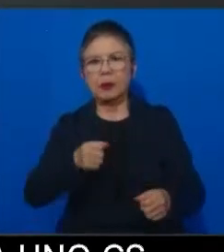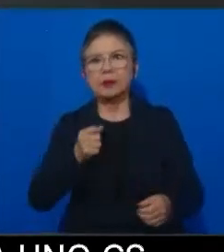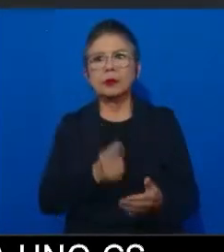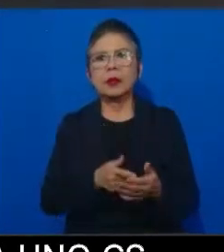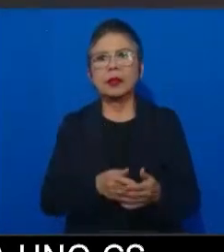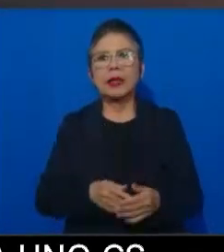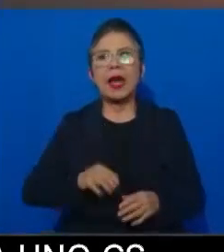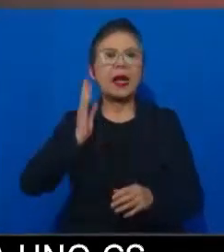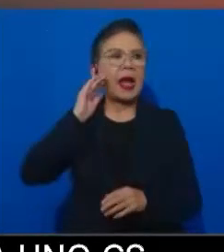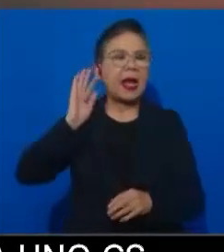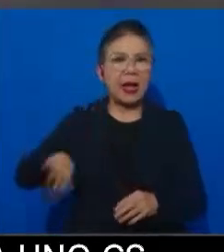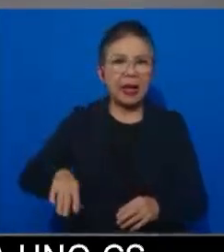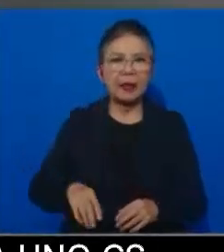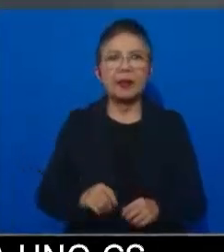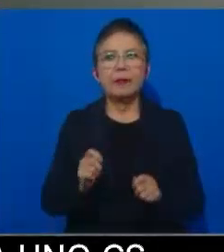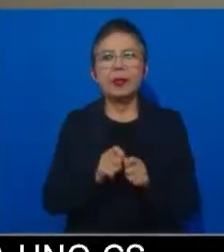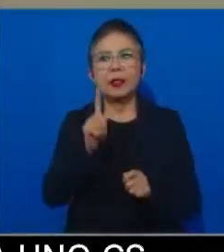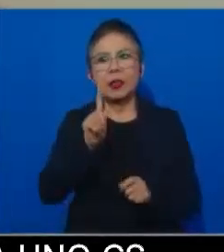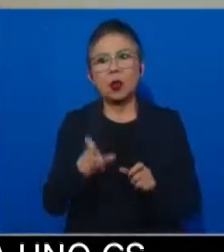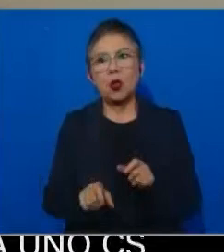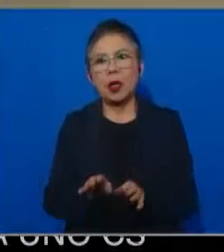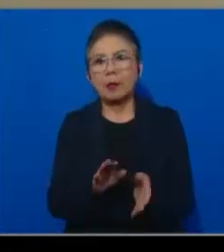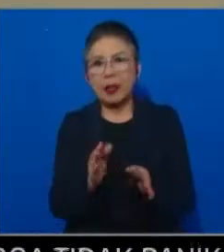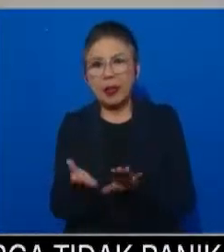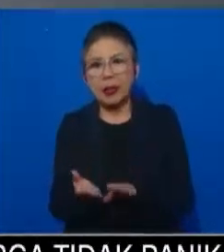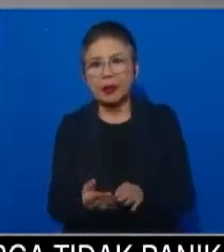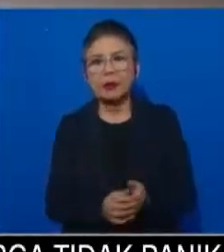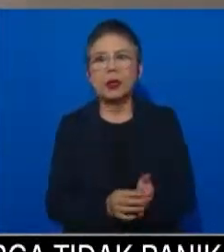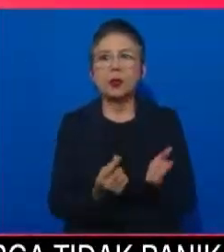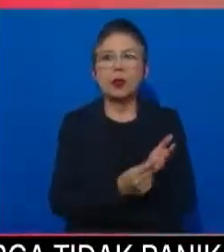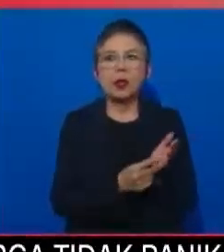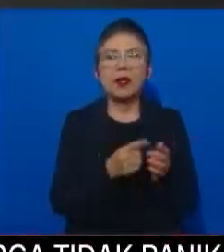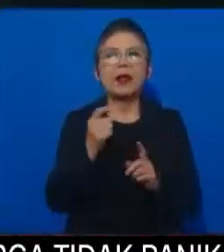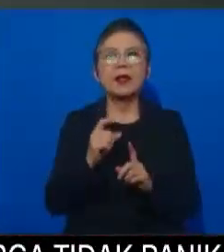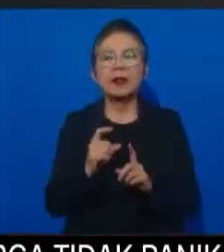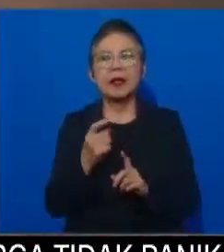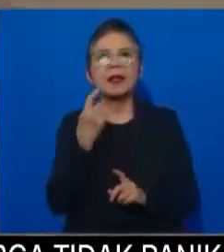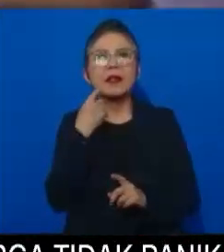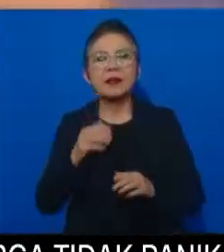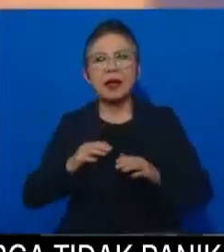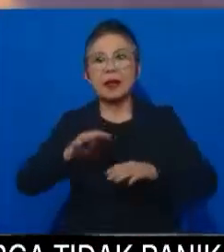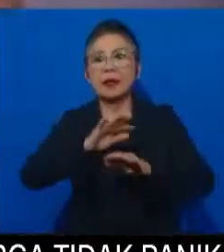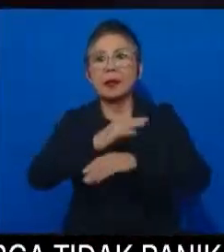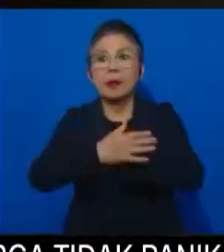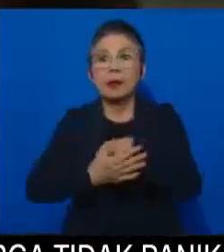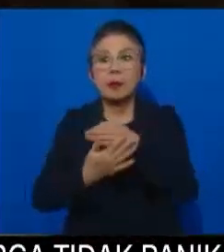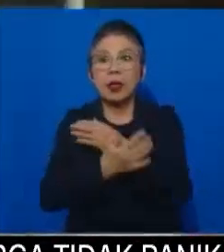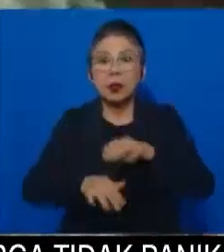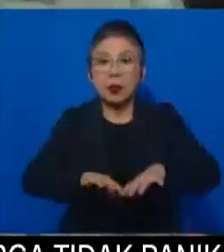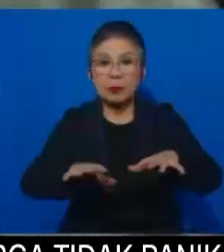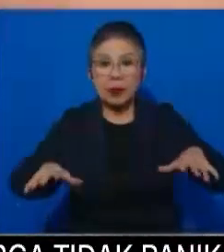melakukan kelalaian yang menyebabkan orang meninggal serta undang-undang tentang konservasi sumber daya alam dan